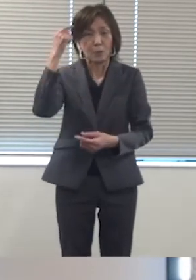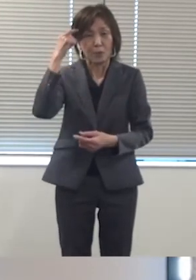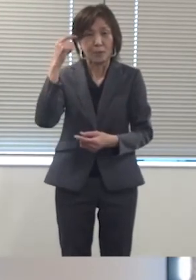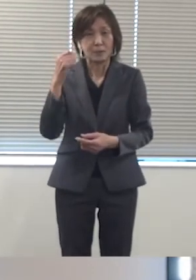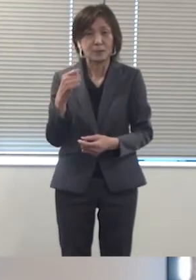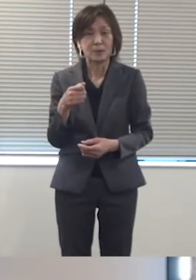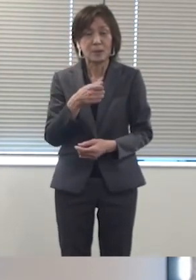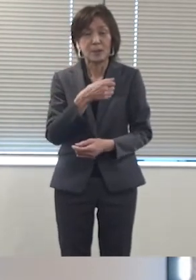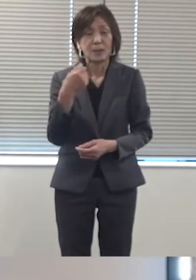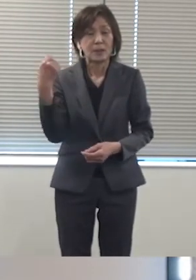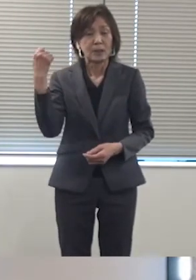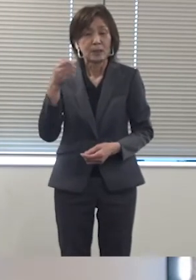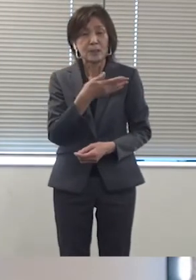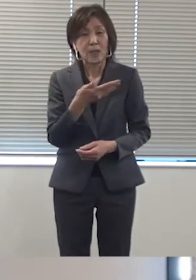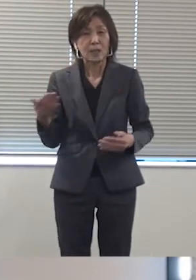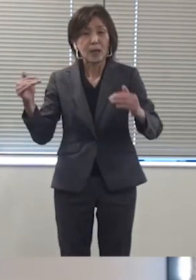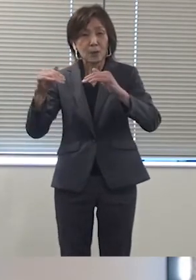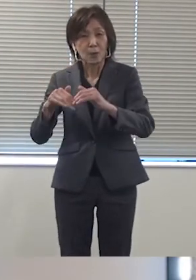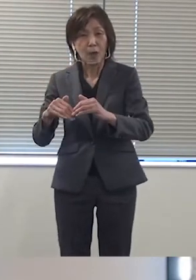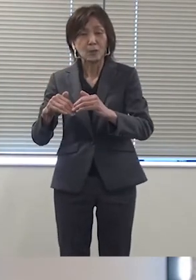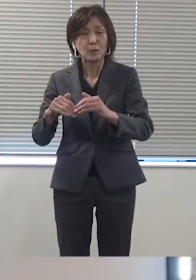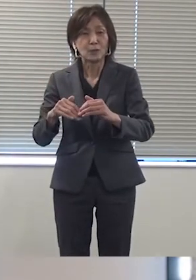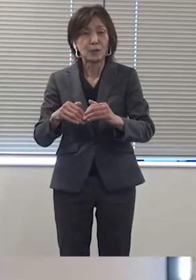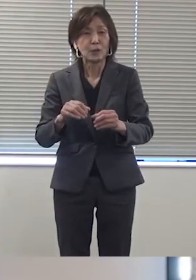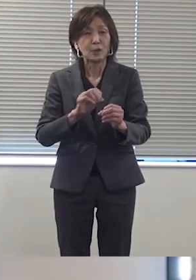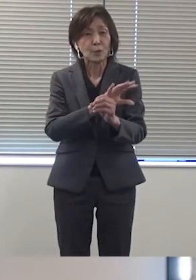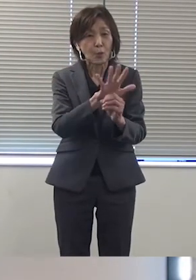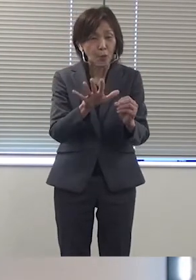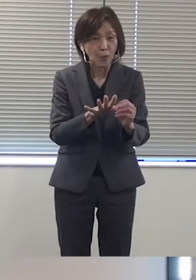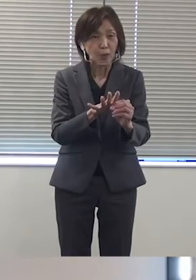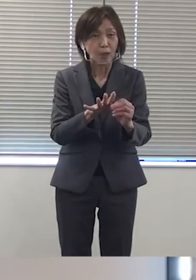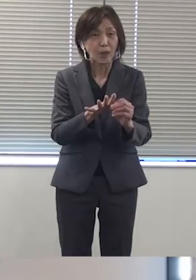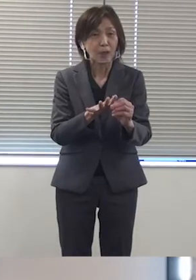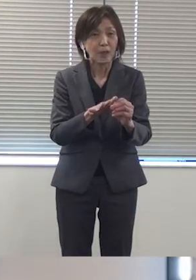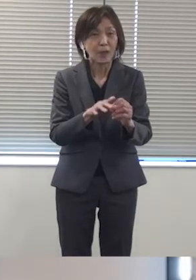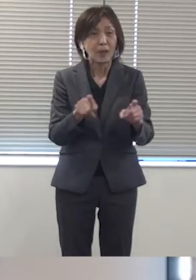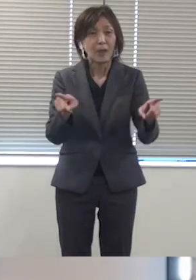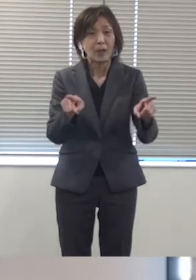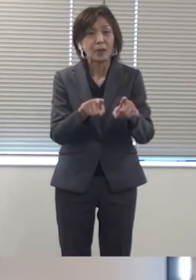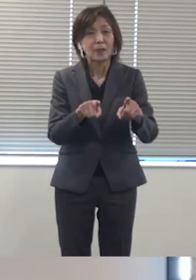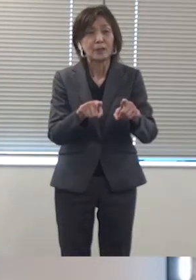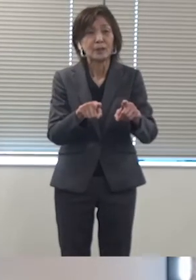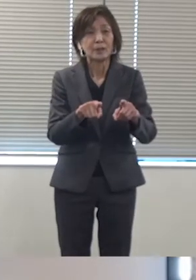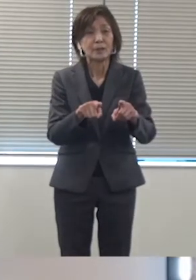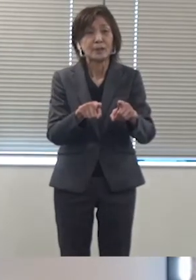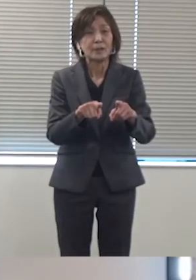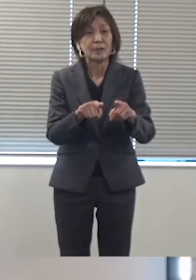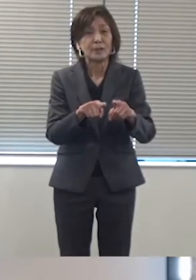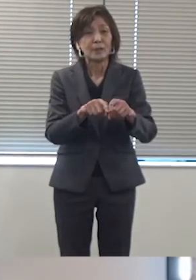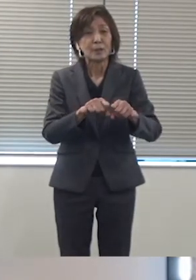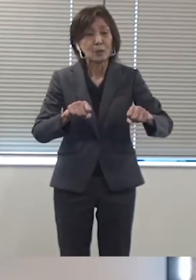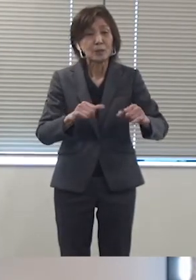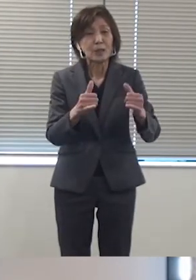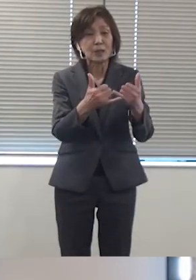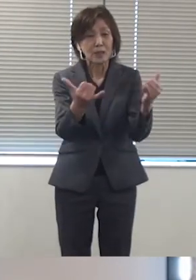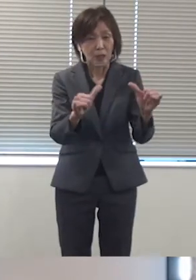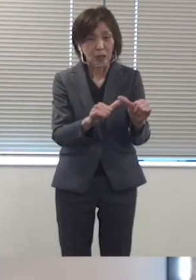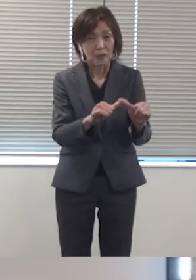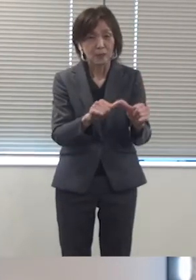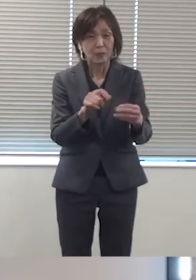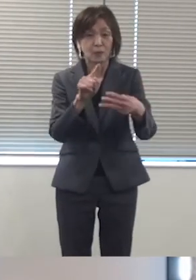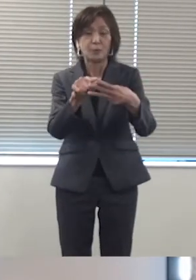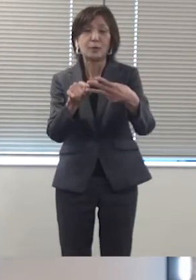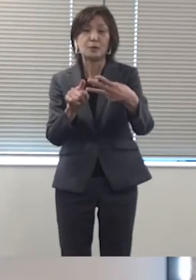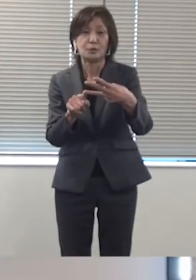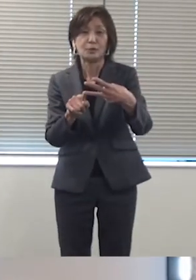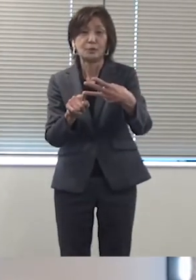回その中でその特にその意識したところというか、予算編成をする上で意識したところというか、その前に進めよう